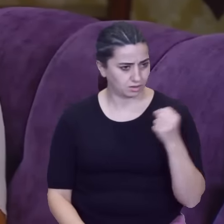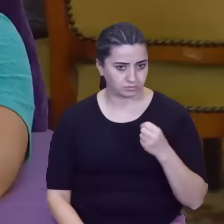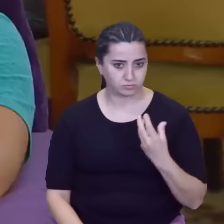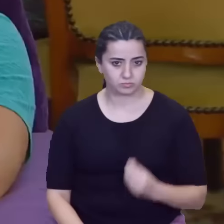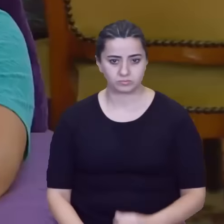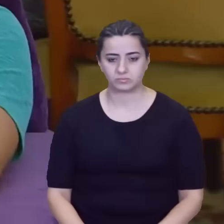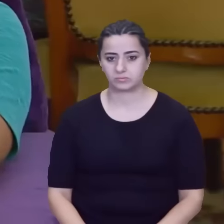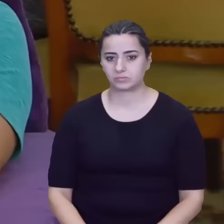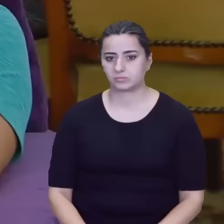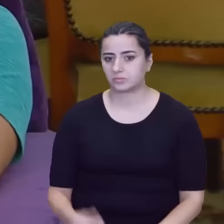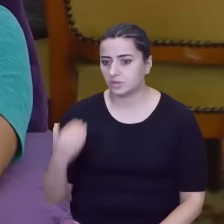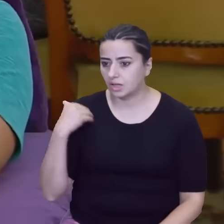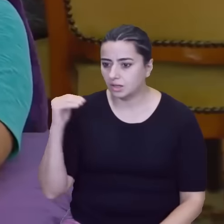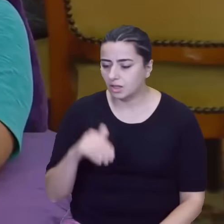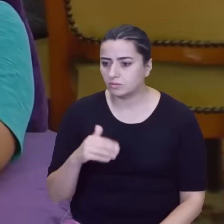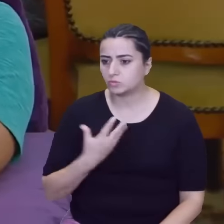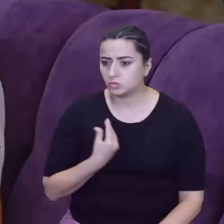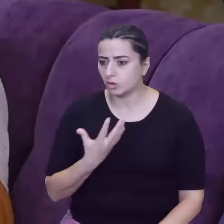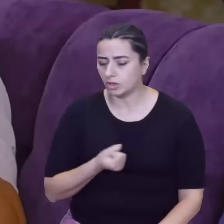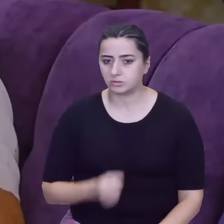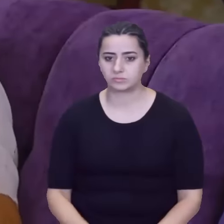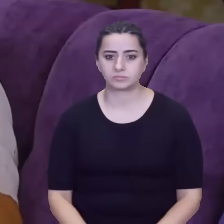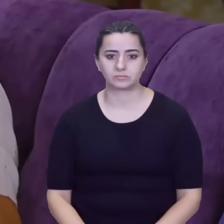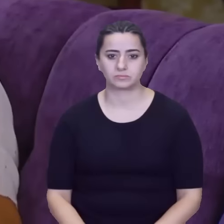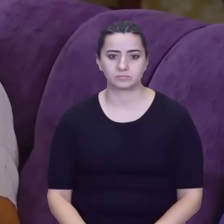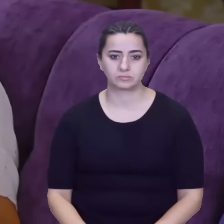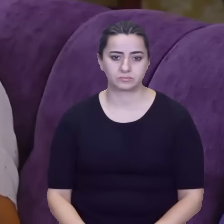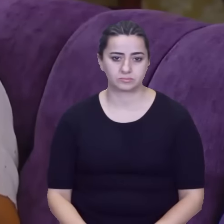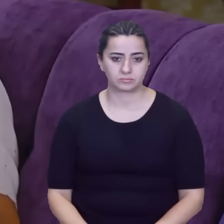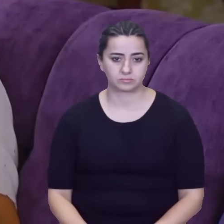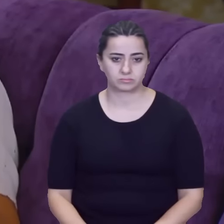alırsın herhalde. Ha? Bakkaldan yeni geldim Gülden. Süt aldım ya da.